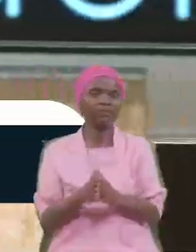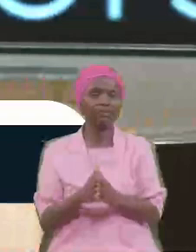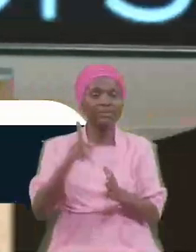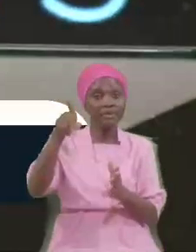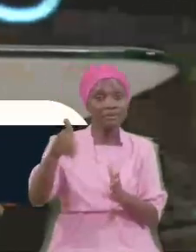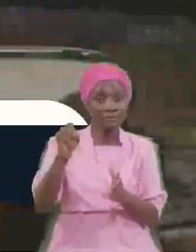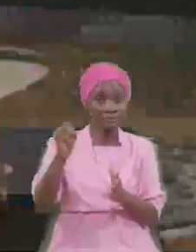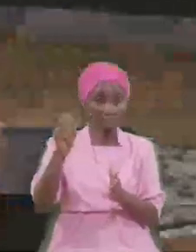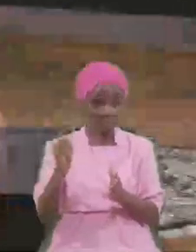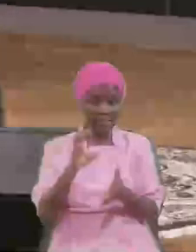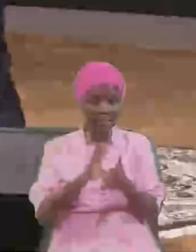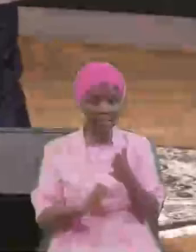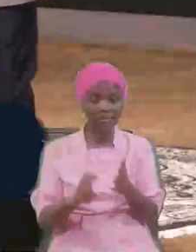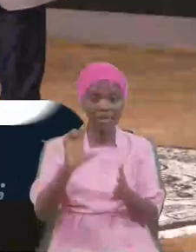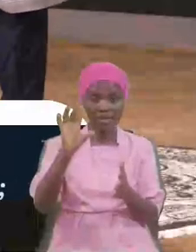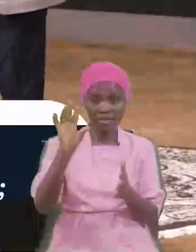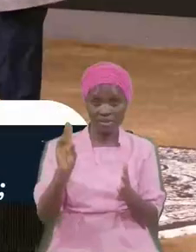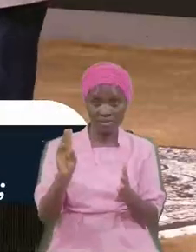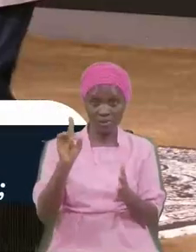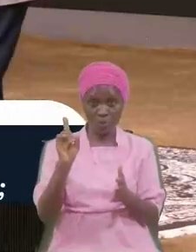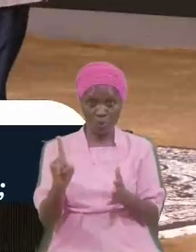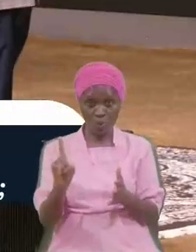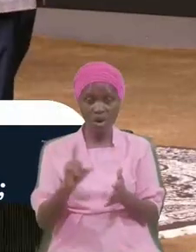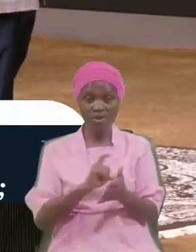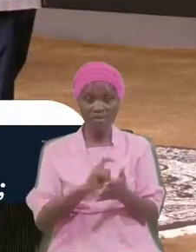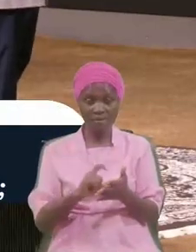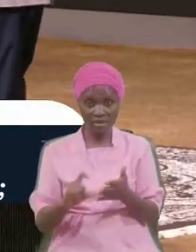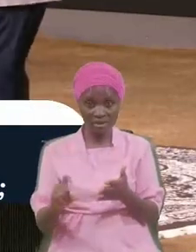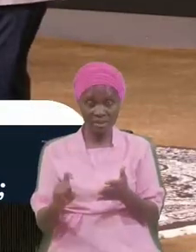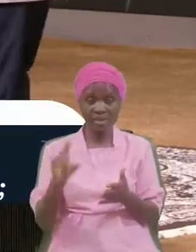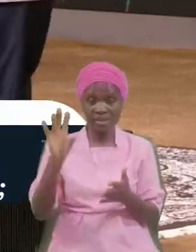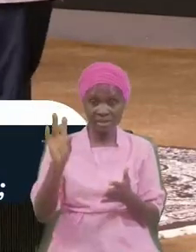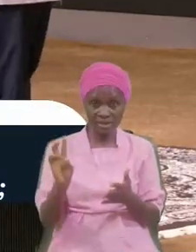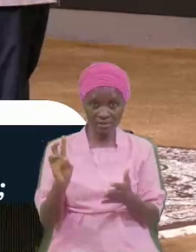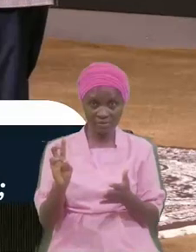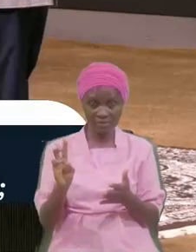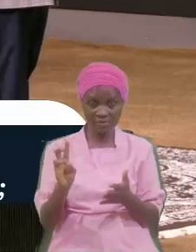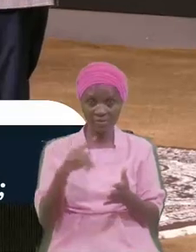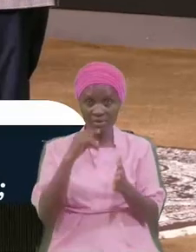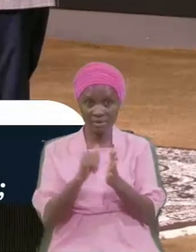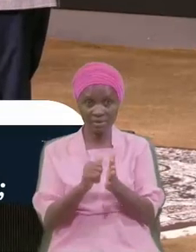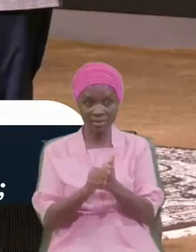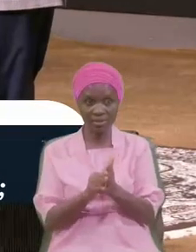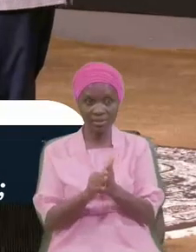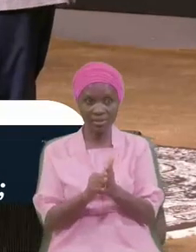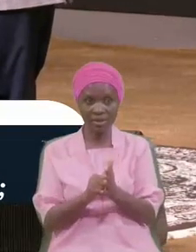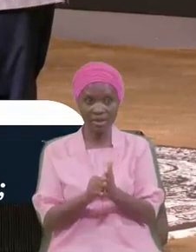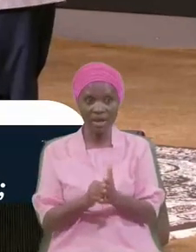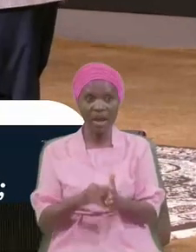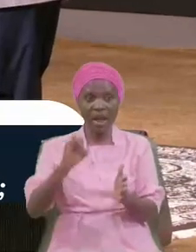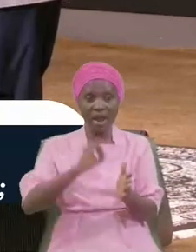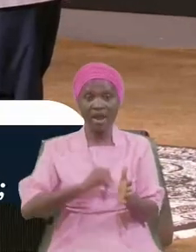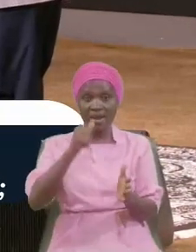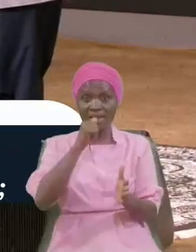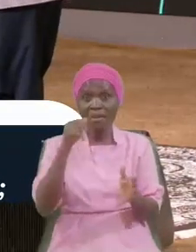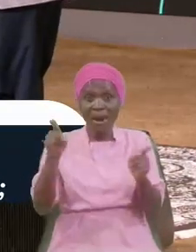allons au psaume 71, nous avons le verset 7. Je suis pour plusieurs